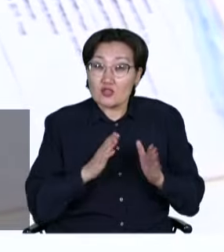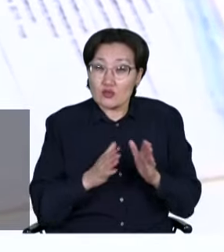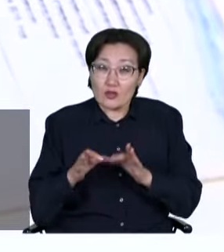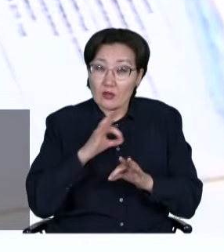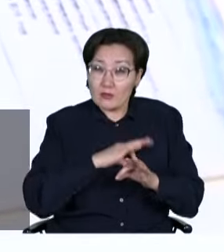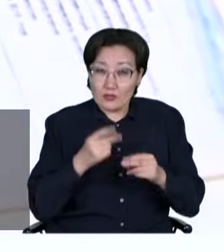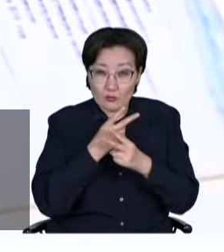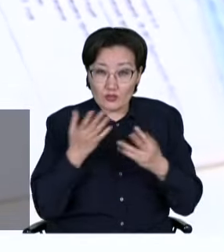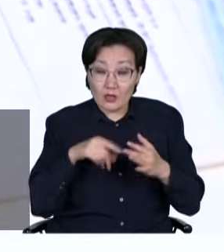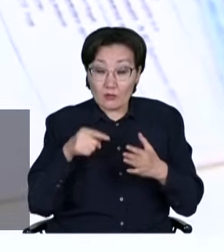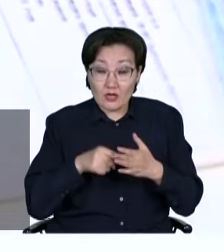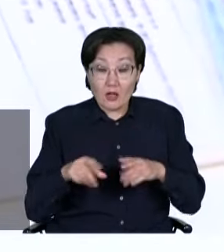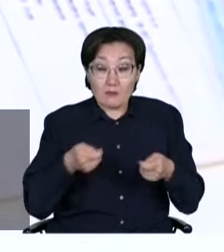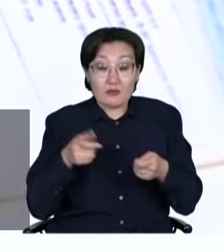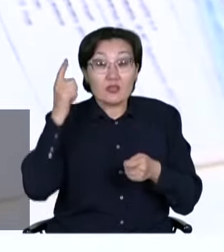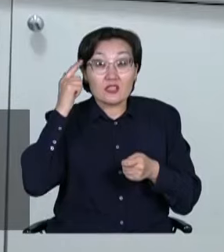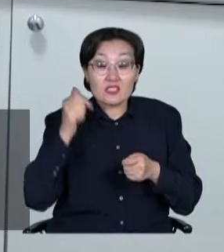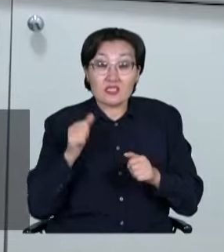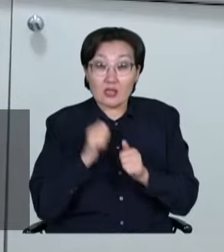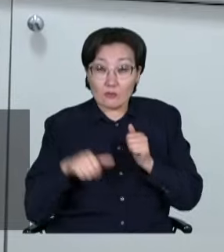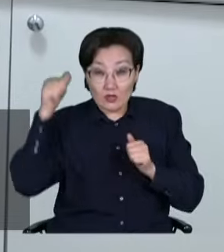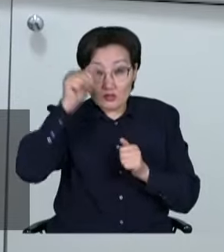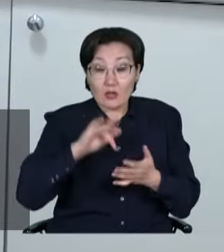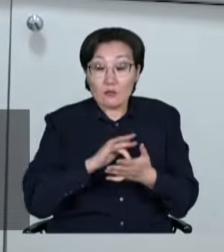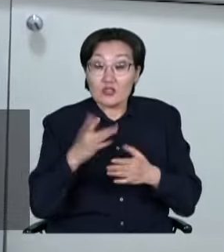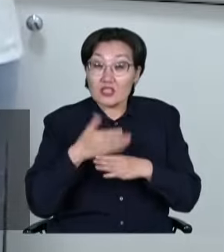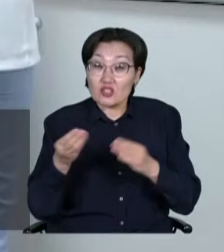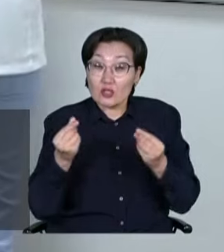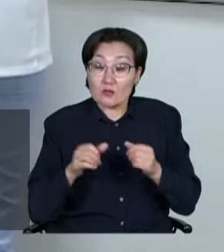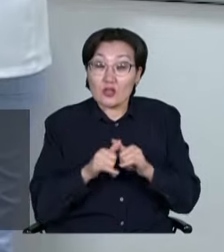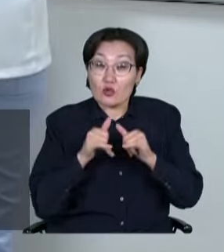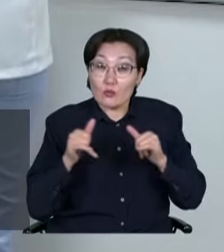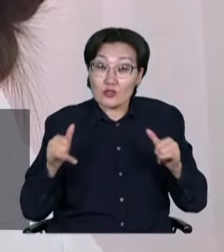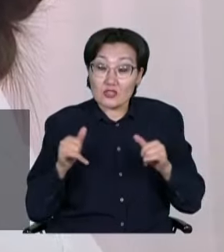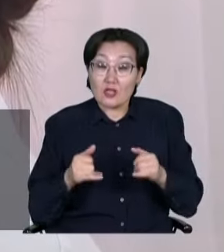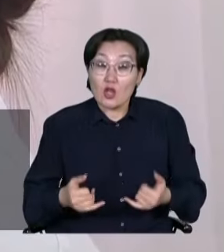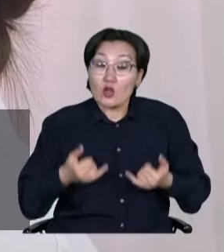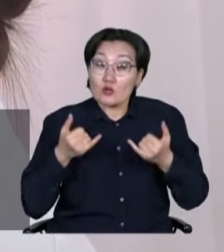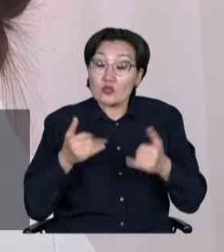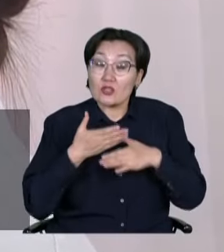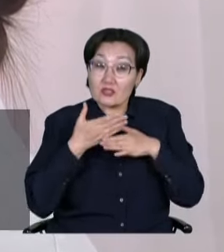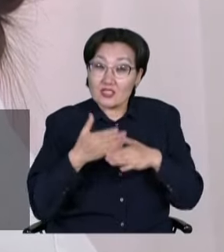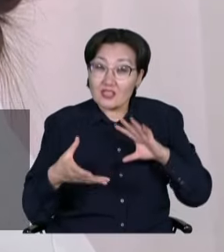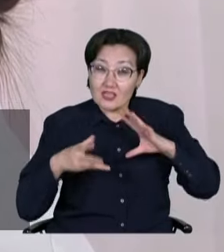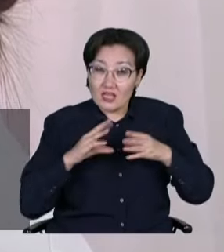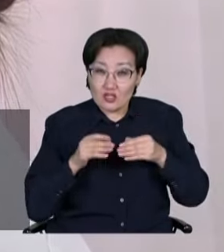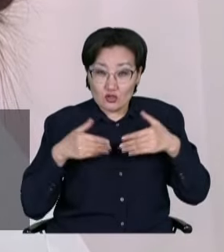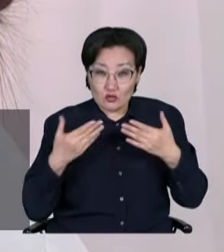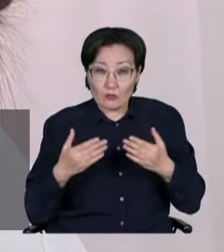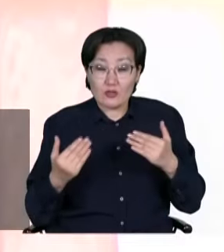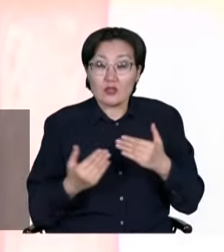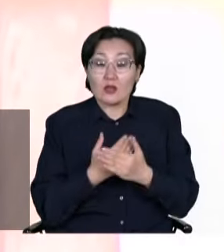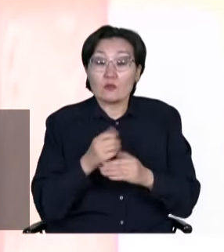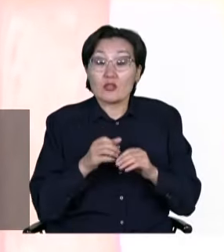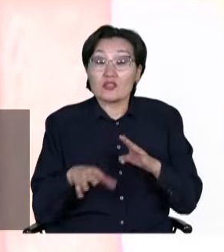шаршаған. Мәселеден президент те хабардар, жылда қазынадан бөлінетін қаржыны көбейткенімен көрсетілетін көмек нәтижесіз. Жаңа келген